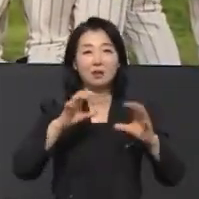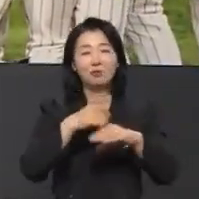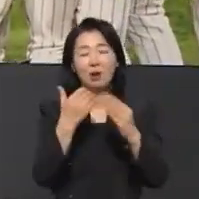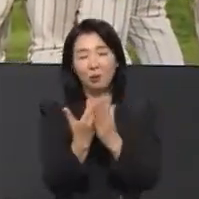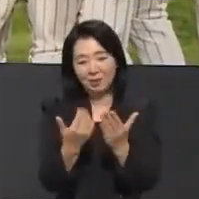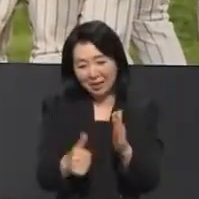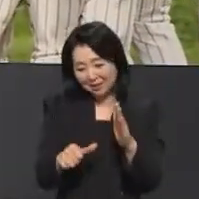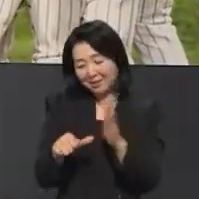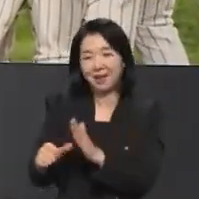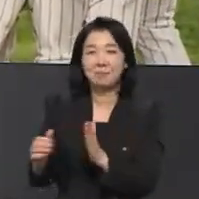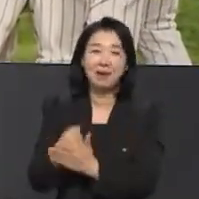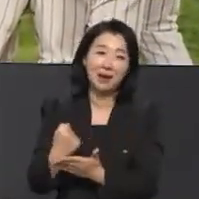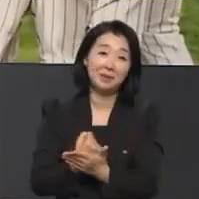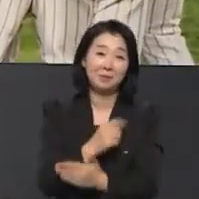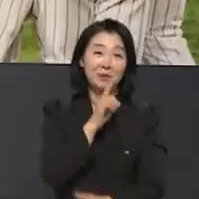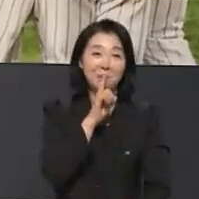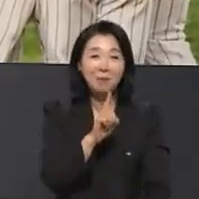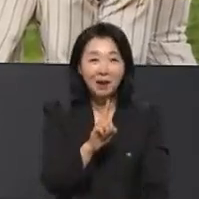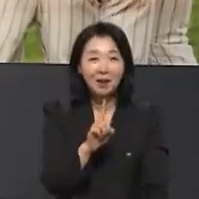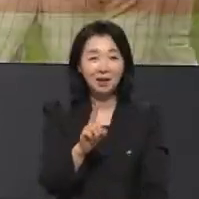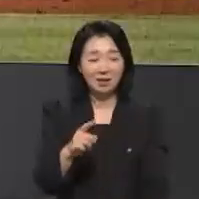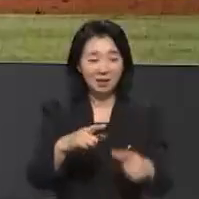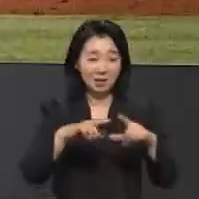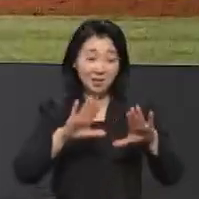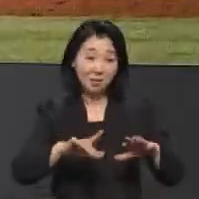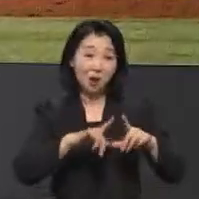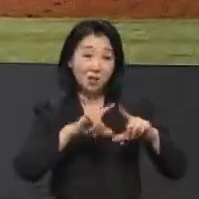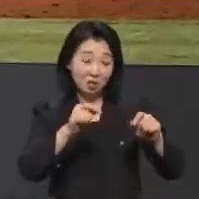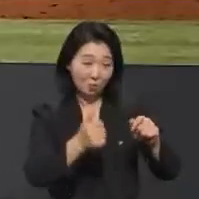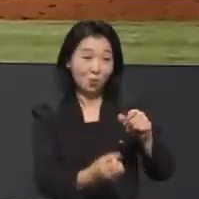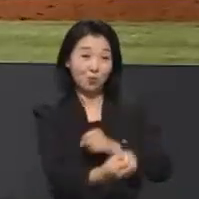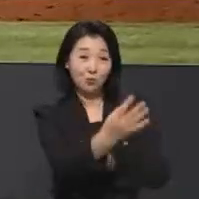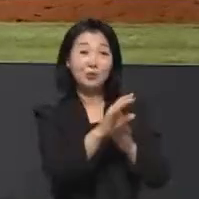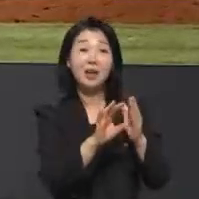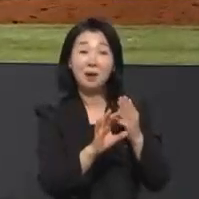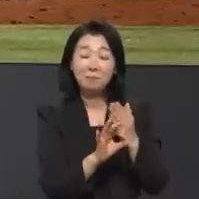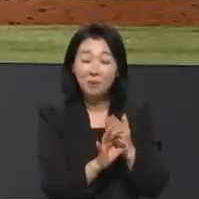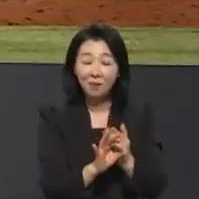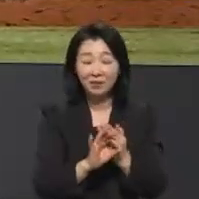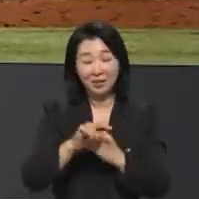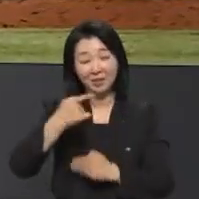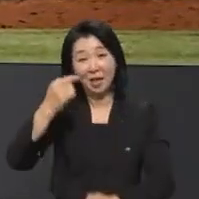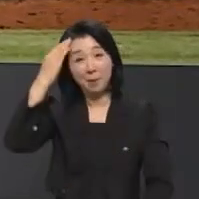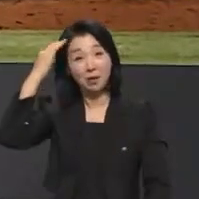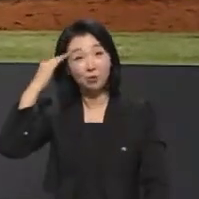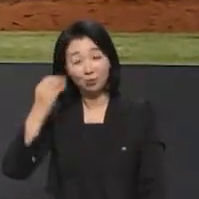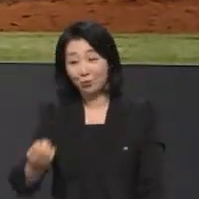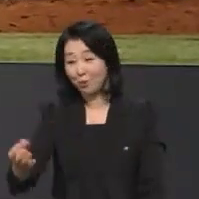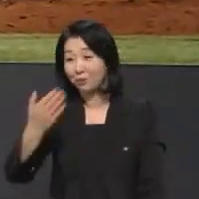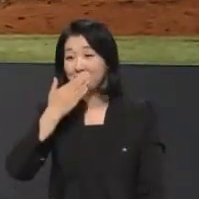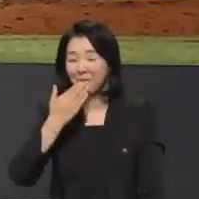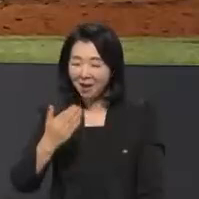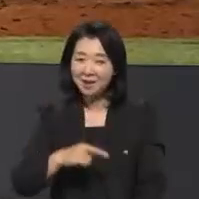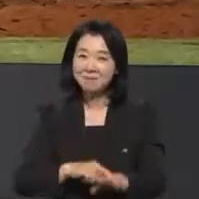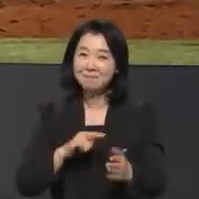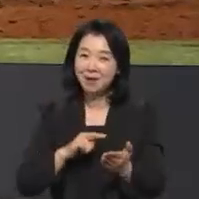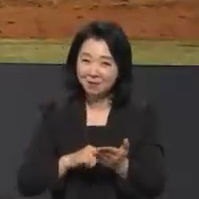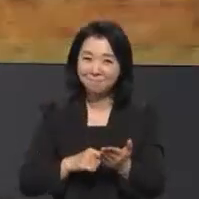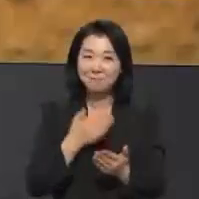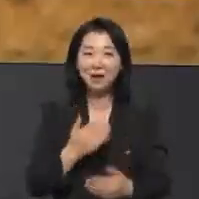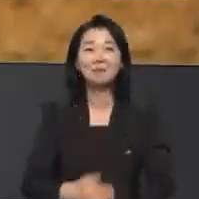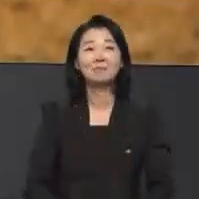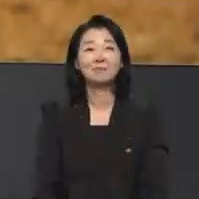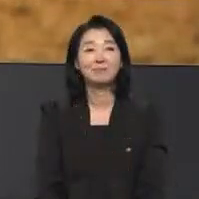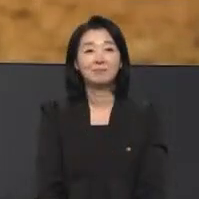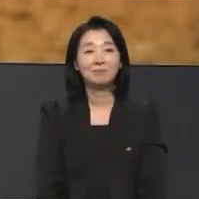탈락을 안타깝게 생각한다면서요. 일본이 이번에 우승한다면 다음에는 우리도 우승할 수 있겠구나 하는 마음이 들지 않을까